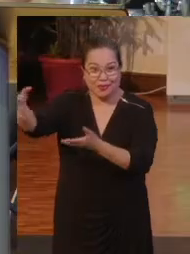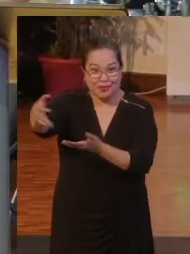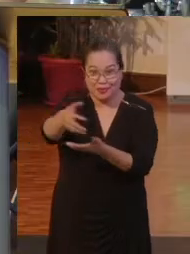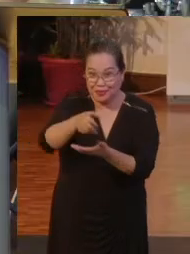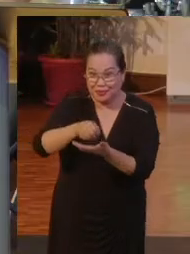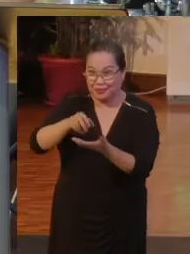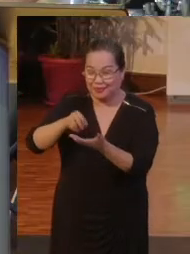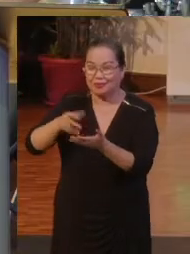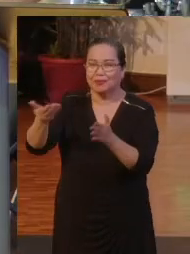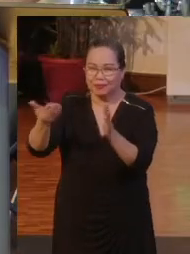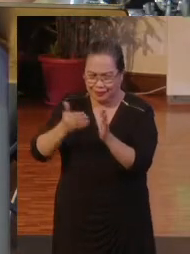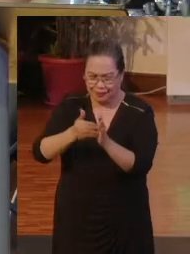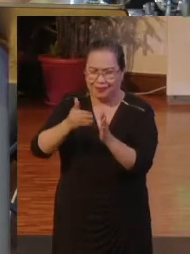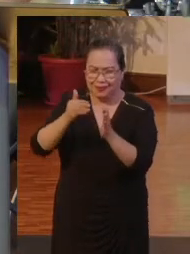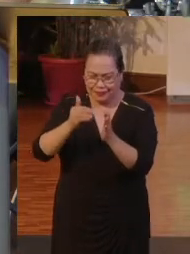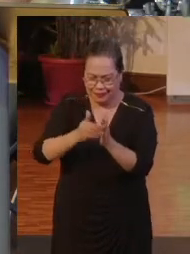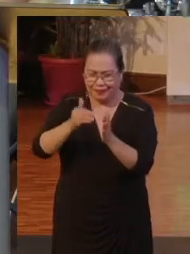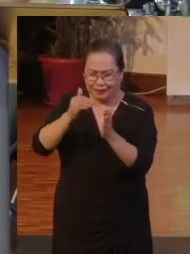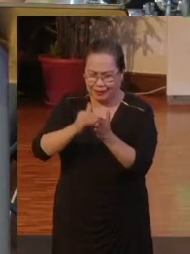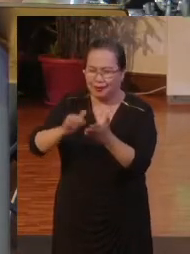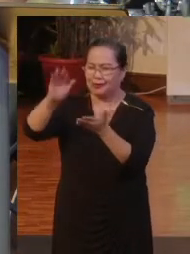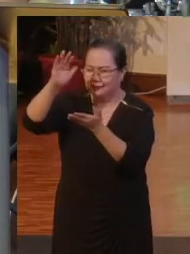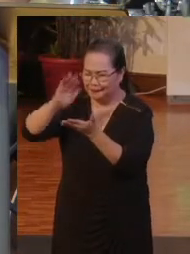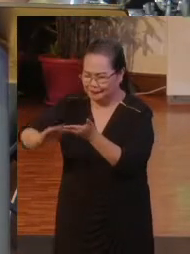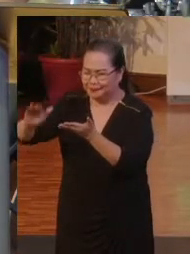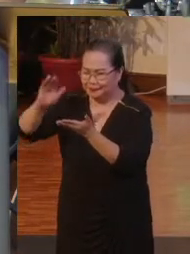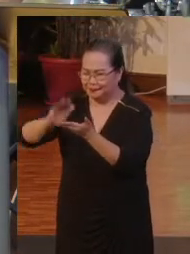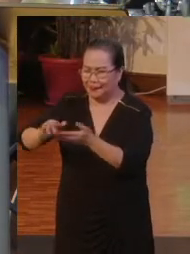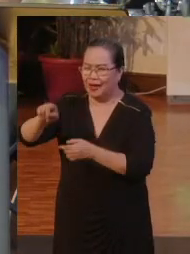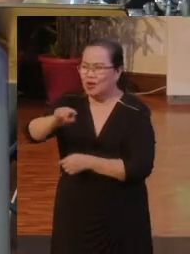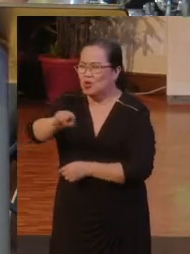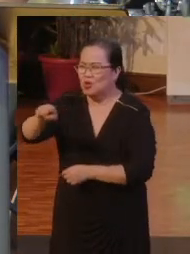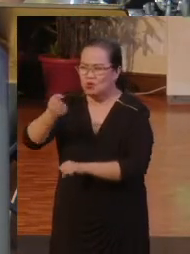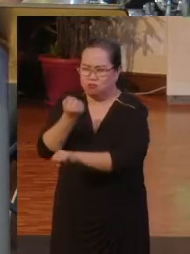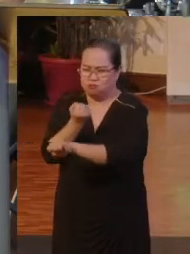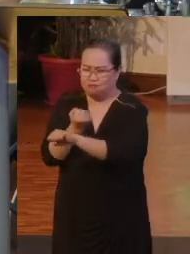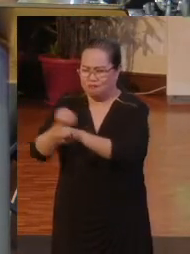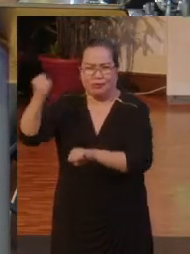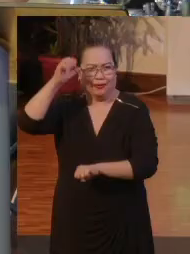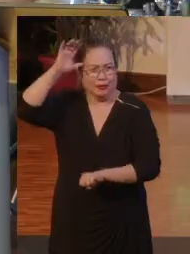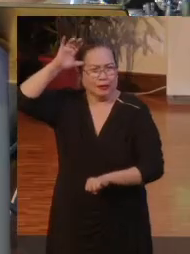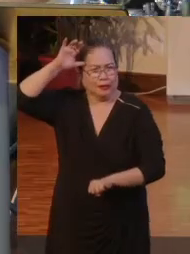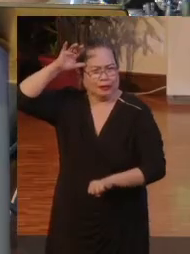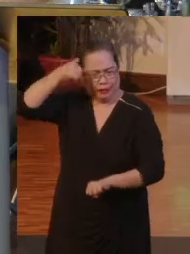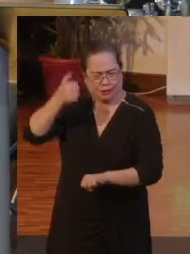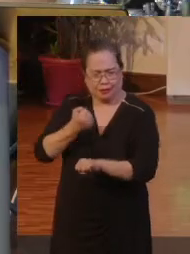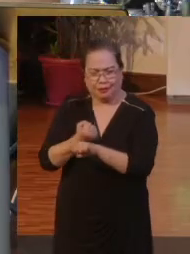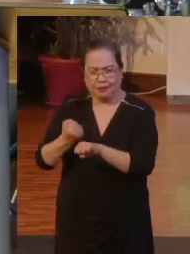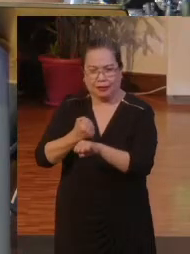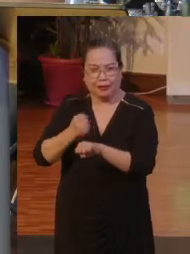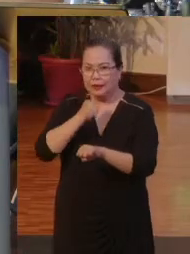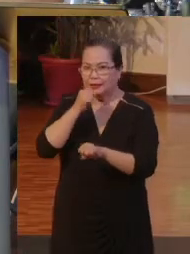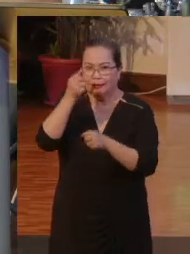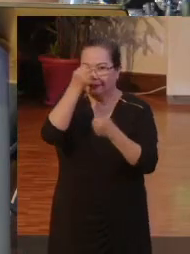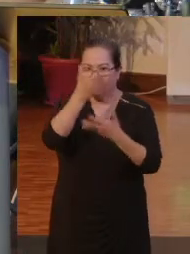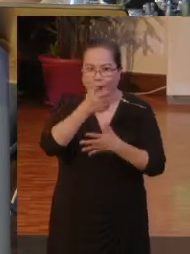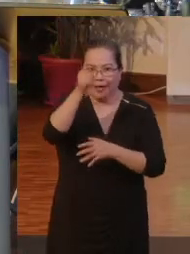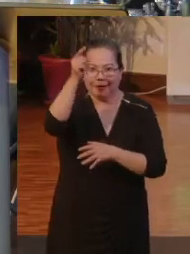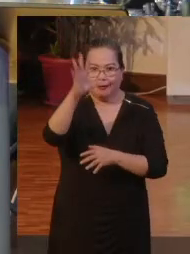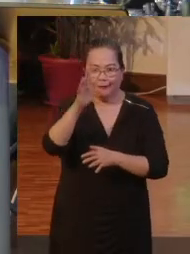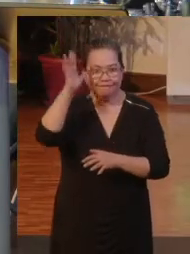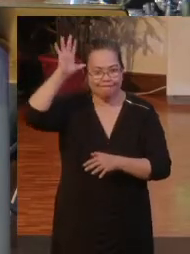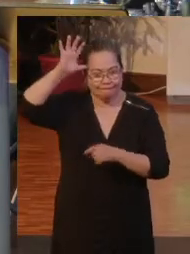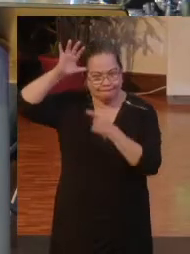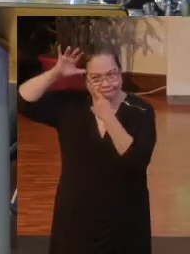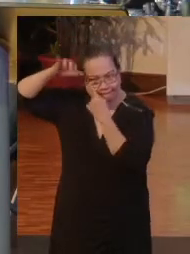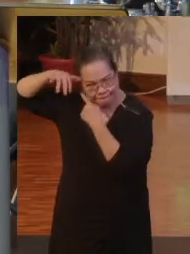na pinatawad at sinaklolo sila kahit na sila ay matigas ang ulo, kahit na sila ay hindi sumusunod sa kanya,